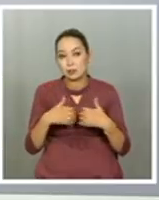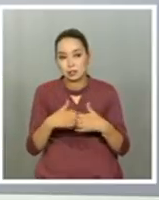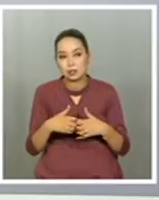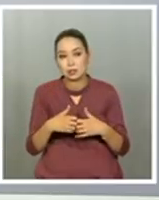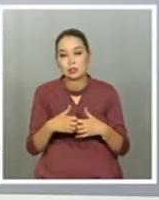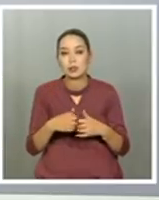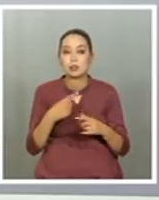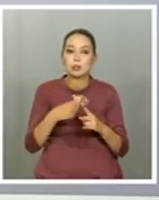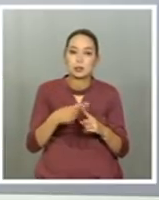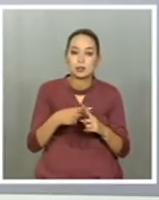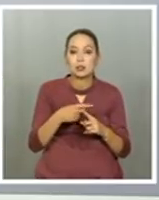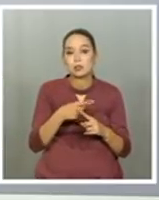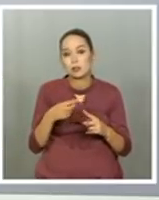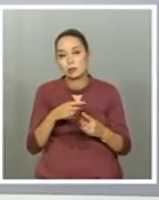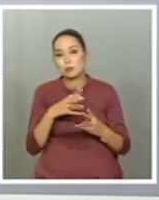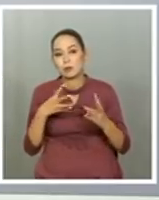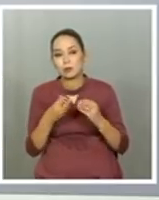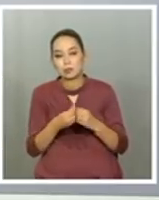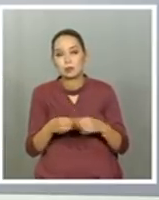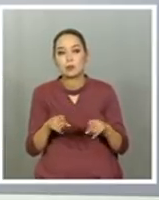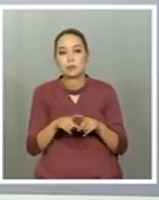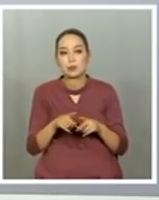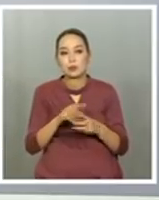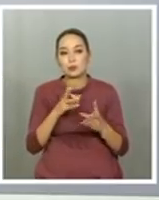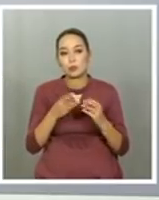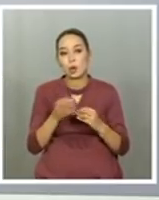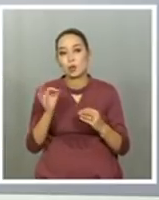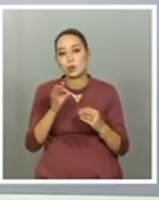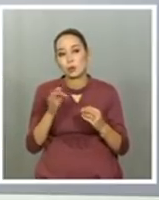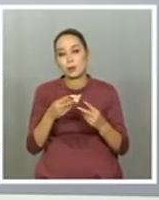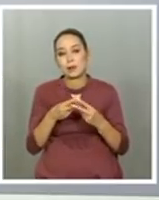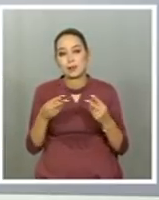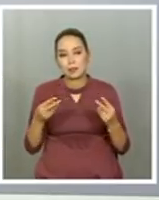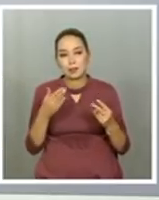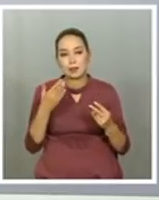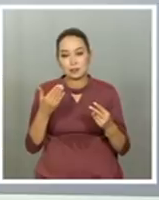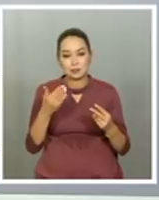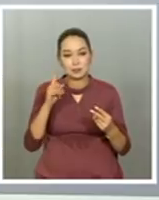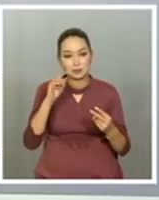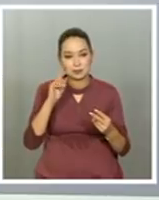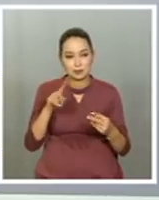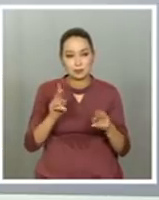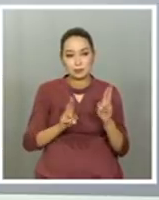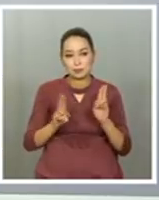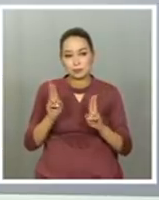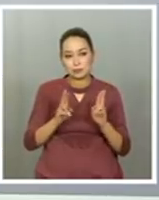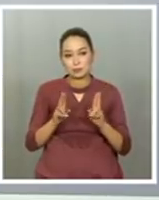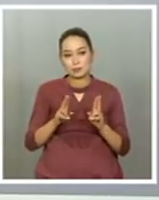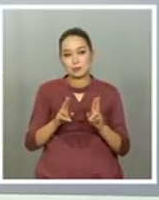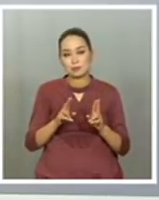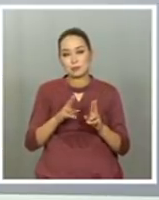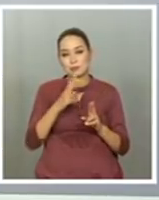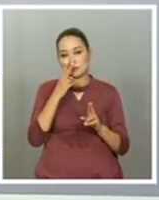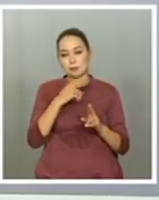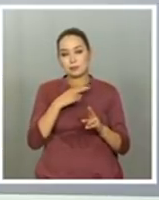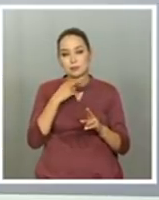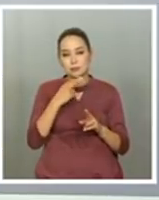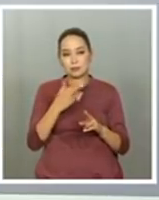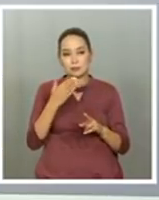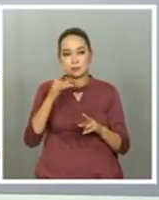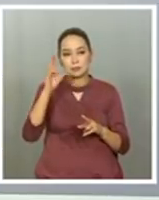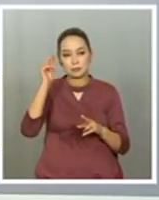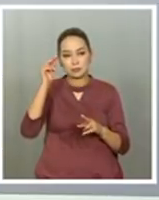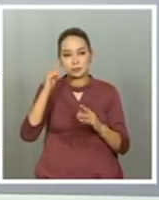теріс тотығы дәрежелерінің қосындысы нөлгетен деген қағиданы ұстансақ, қосылыстың құрамындағы тотығы дәрежені